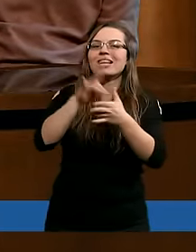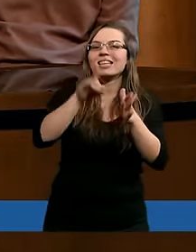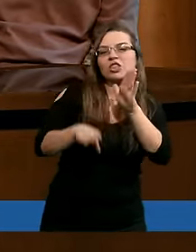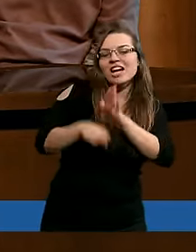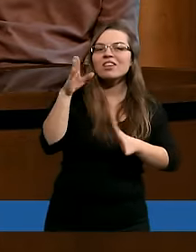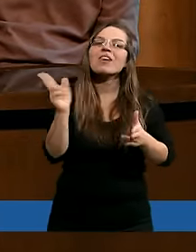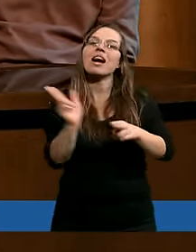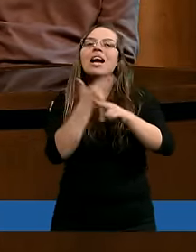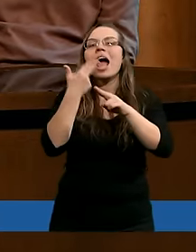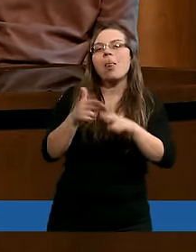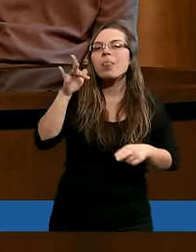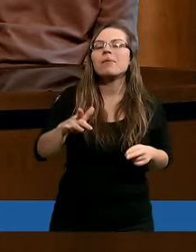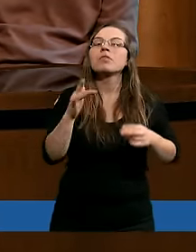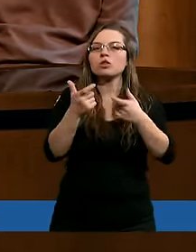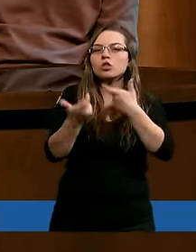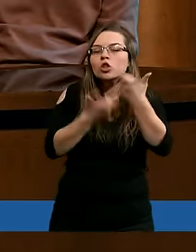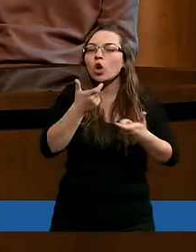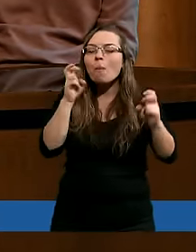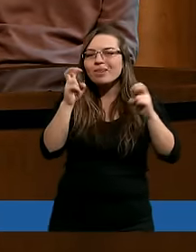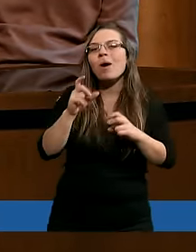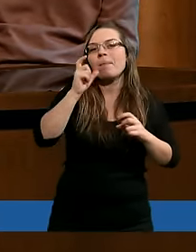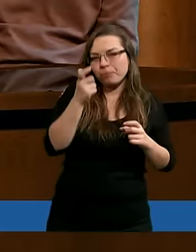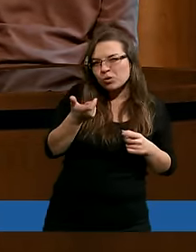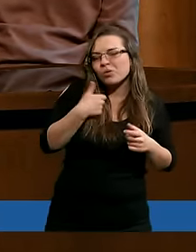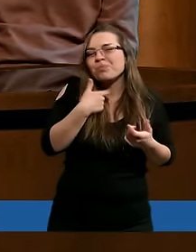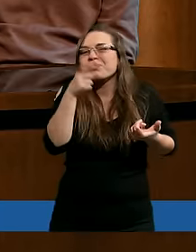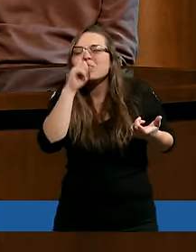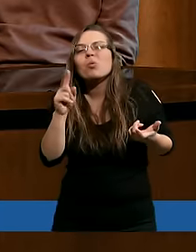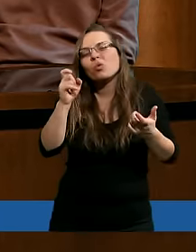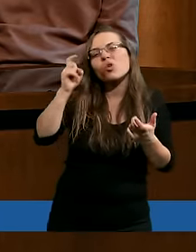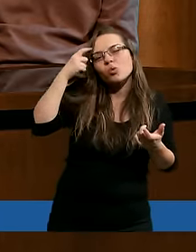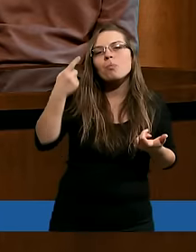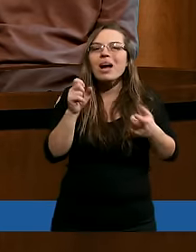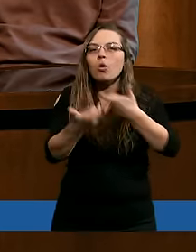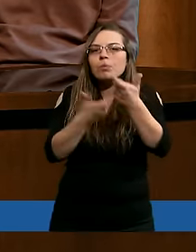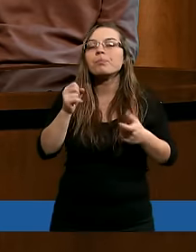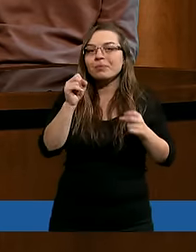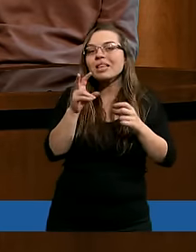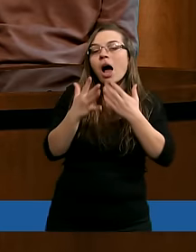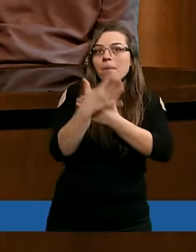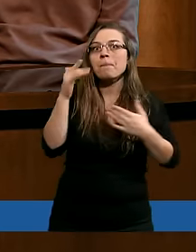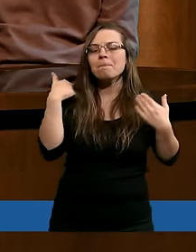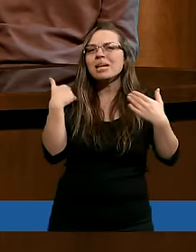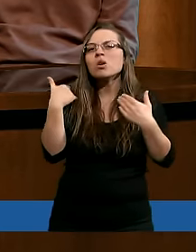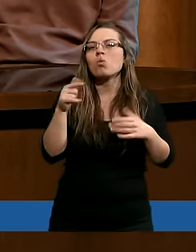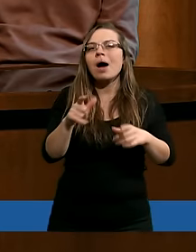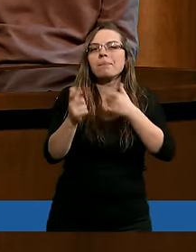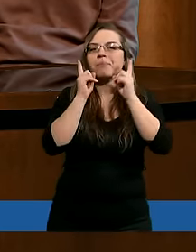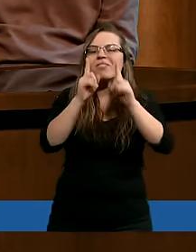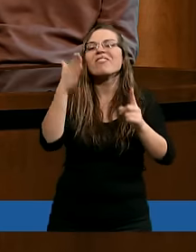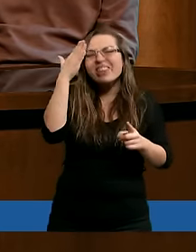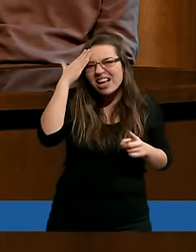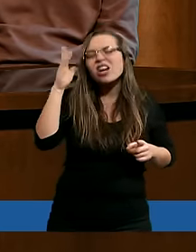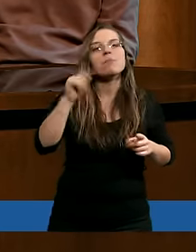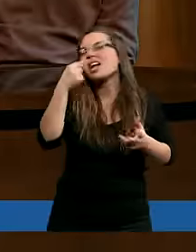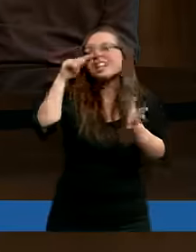dzieciństwa, kiedy zrobiłam coś głupiego. Może... I pokarało cię. Tak, i byłam, wiedziałam,